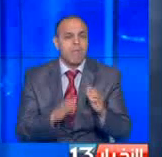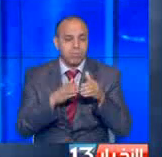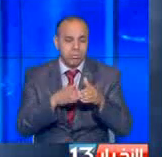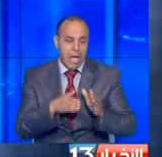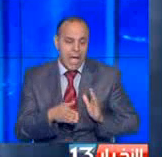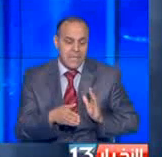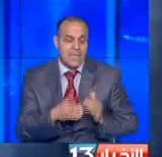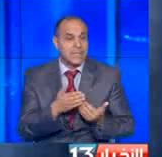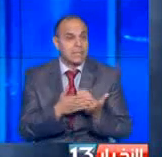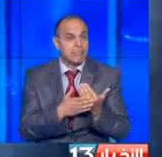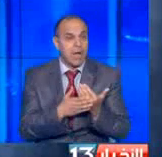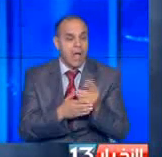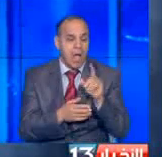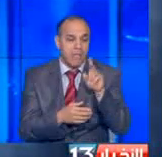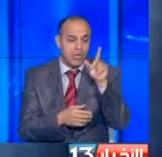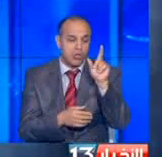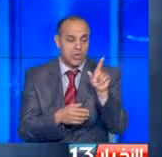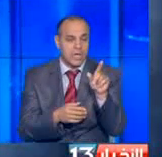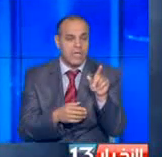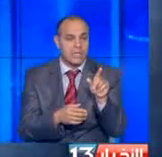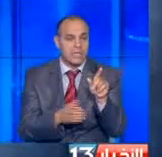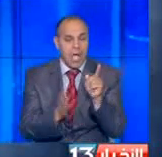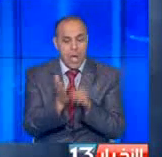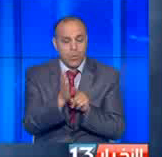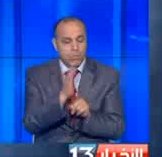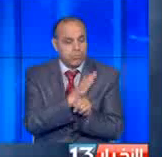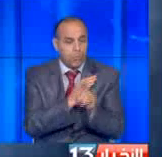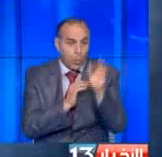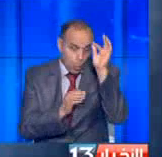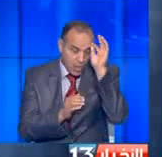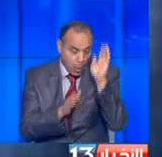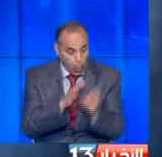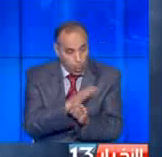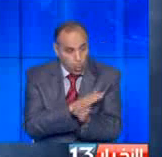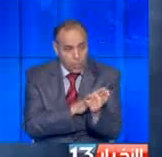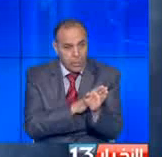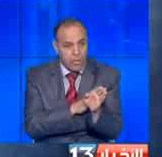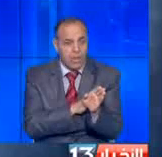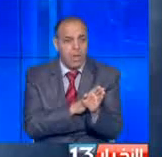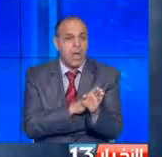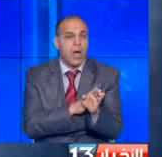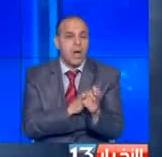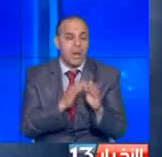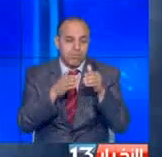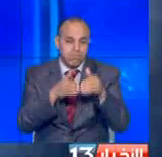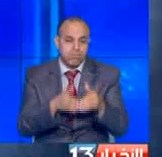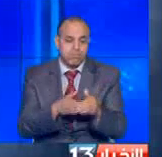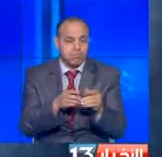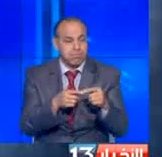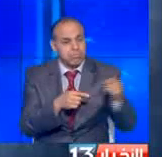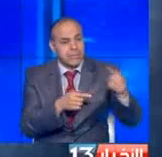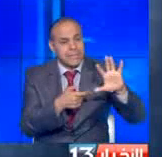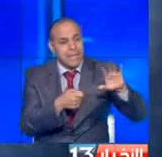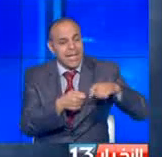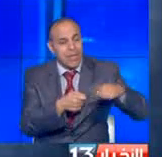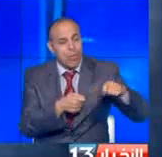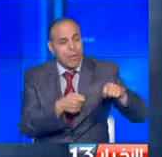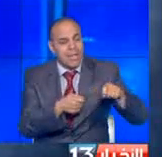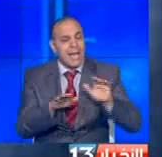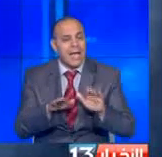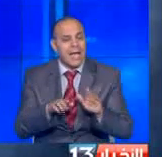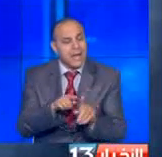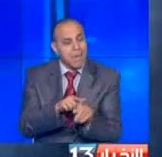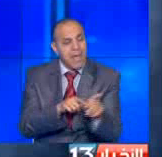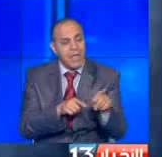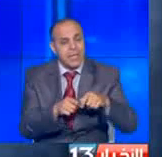جيش البحر صباح اليوم اثنى عشر مهاجر غير قانوني تونسيين كانوا على متن قارب على بعد سبعين كيلومترا عن جزيره